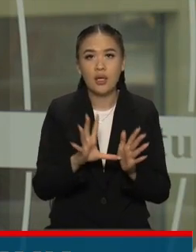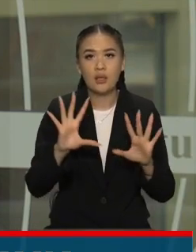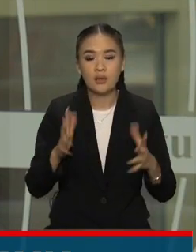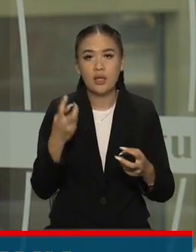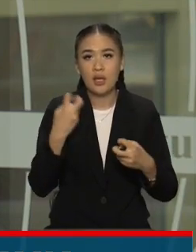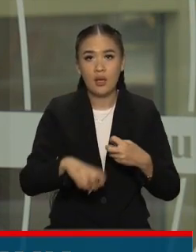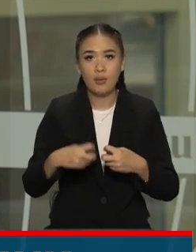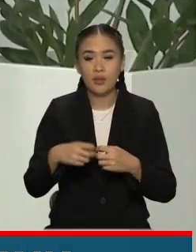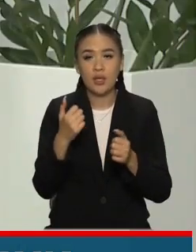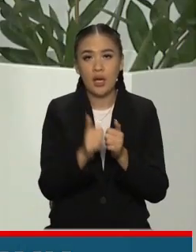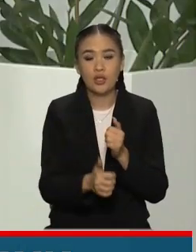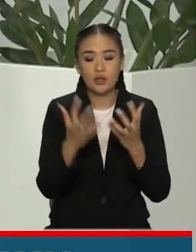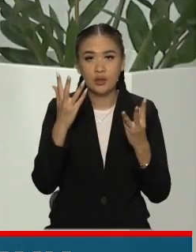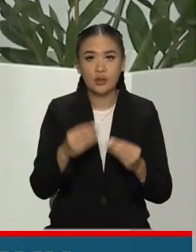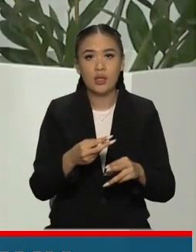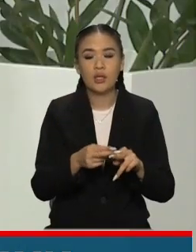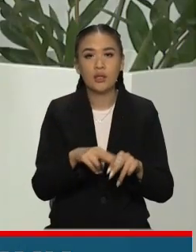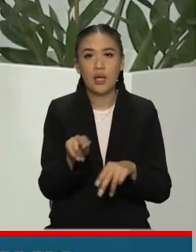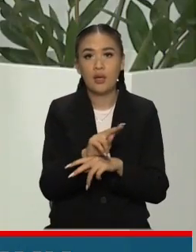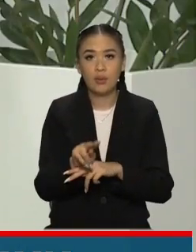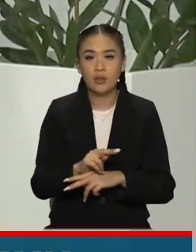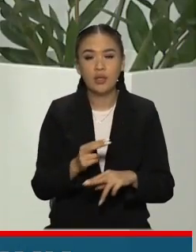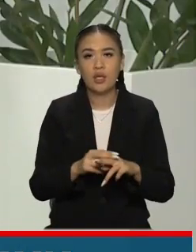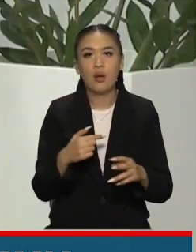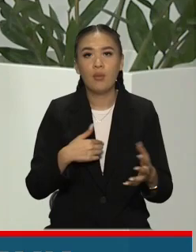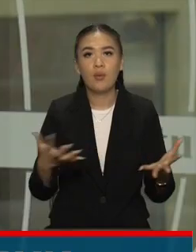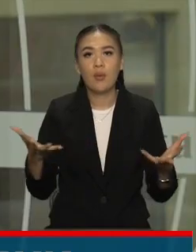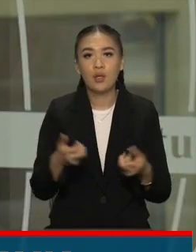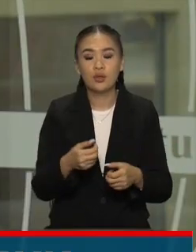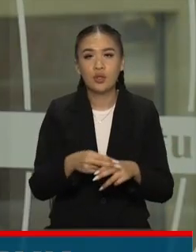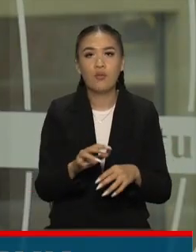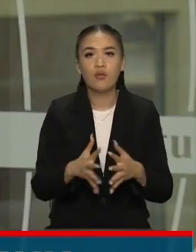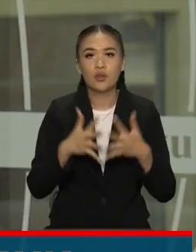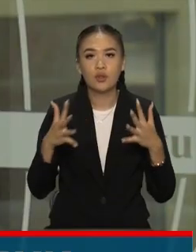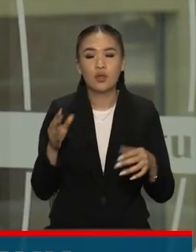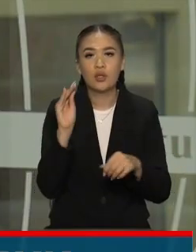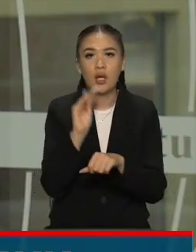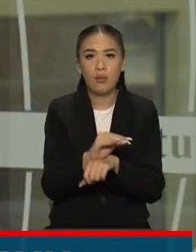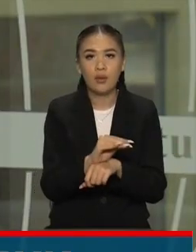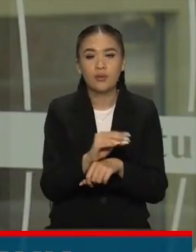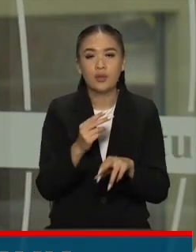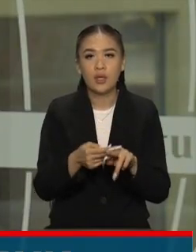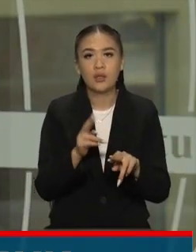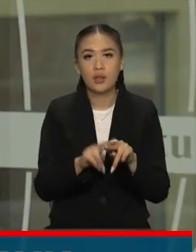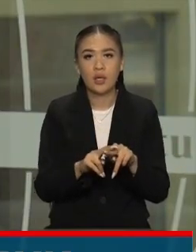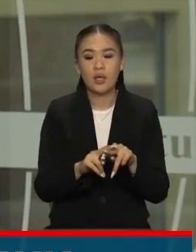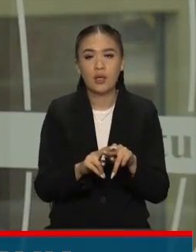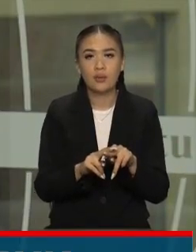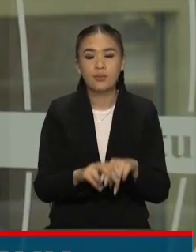ломается каждый день или через день, он вынужден ее ремонтировать, то есть мы получаем высокую добавленную стоимость на продуктах, которые стоят у нас на